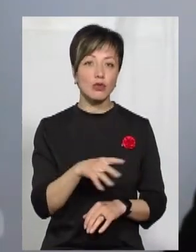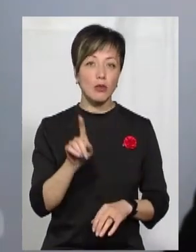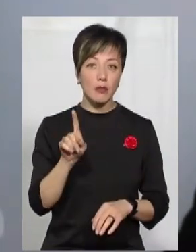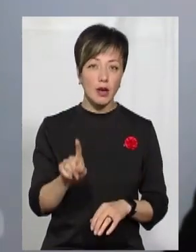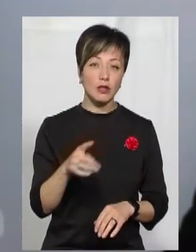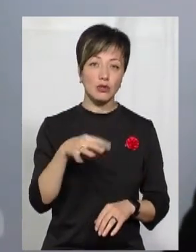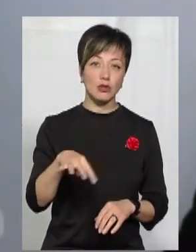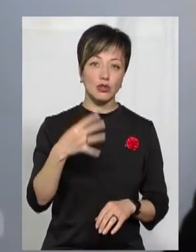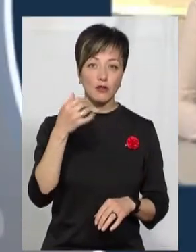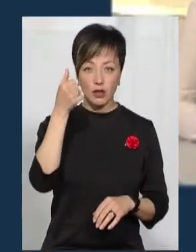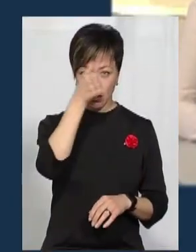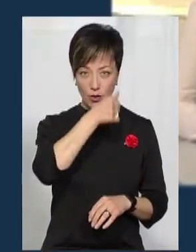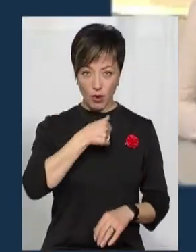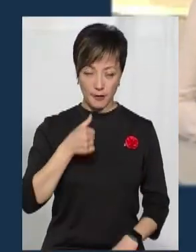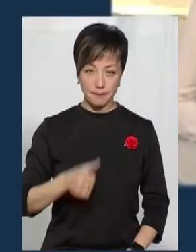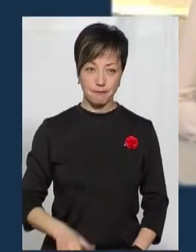1941-44 роках.